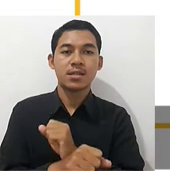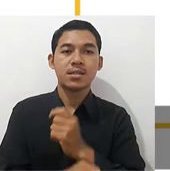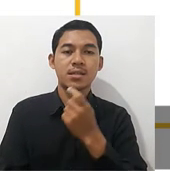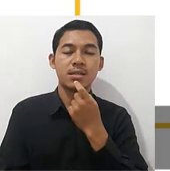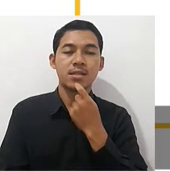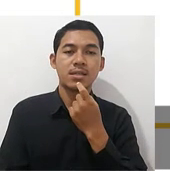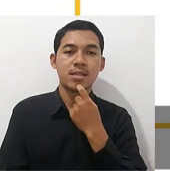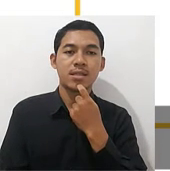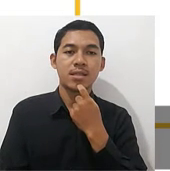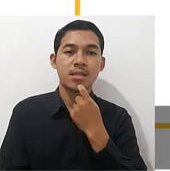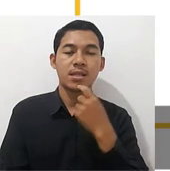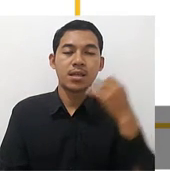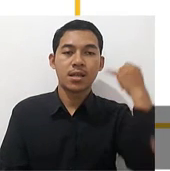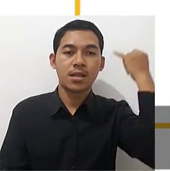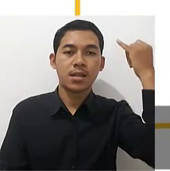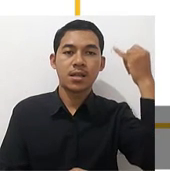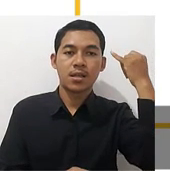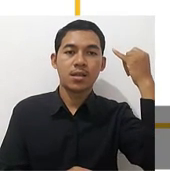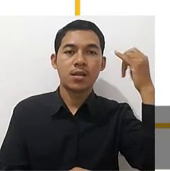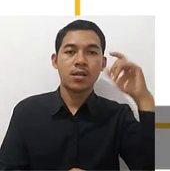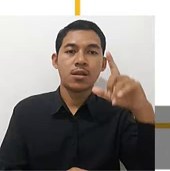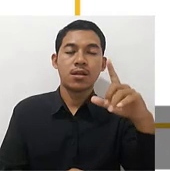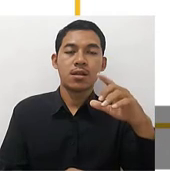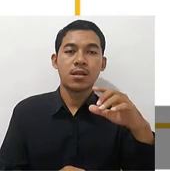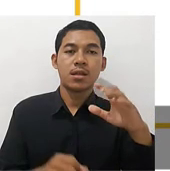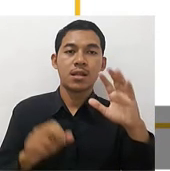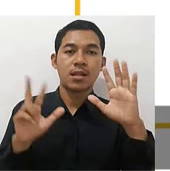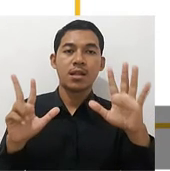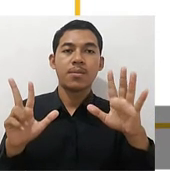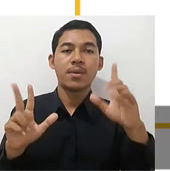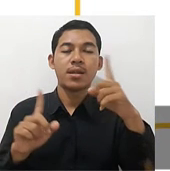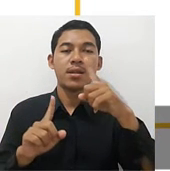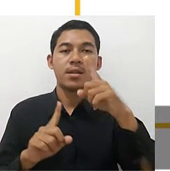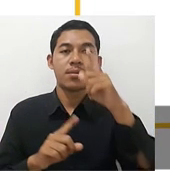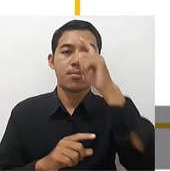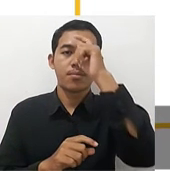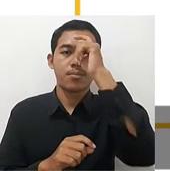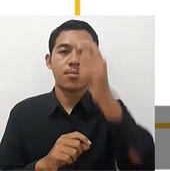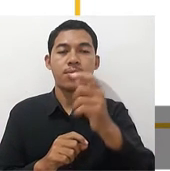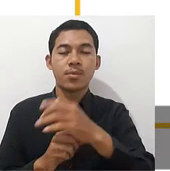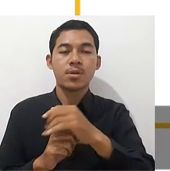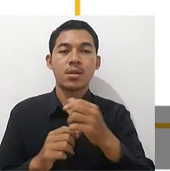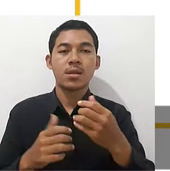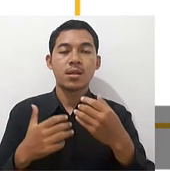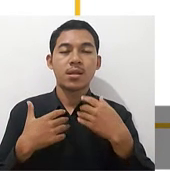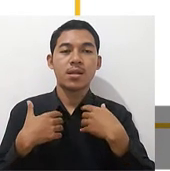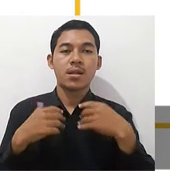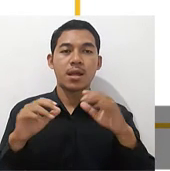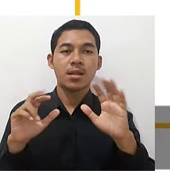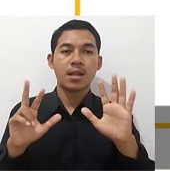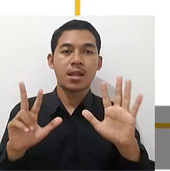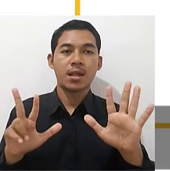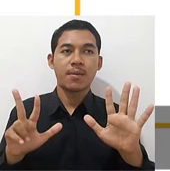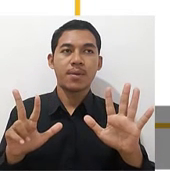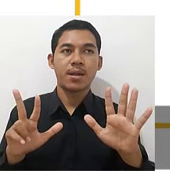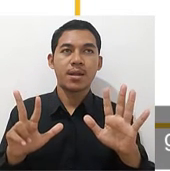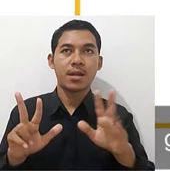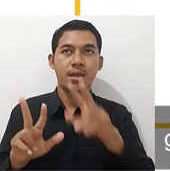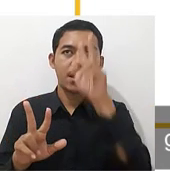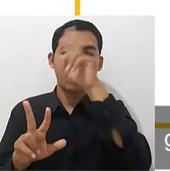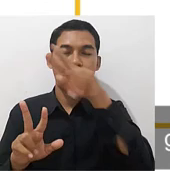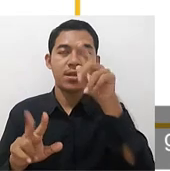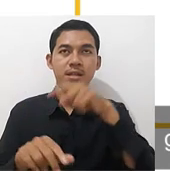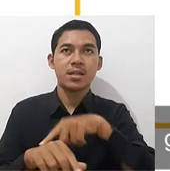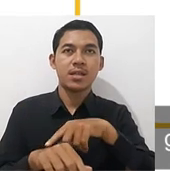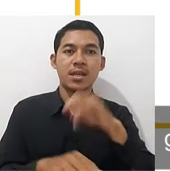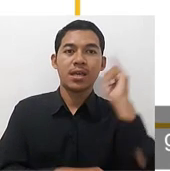tentang logic gates multiplexer 8 tuan. Silakan dibuat ya, banyak referensi di internet gimana